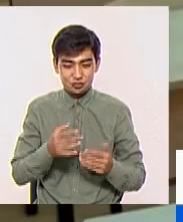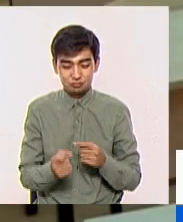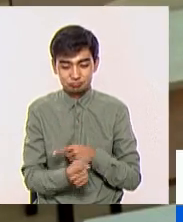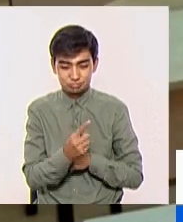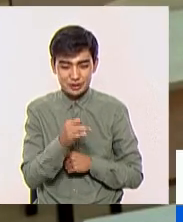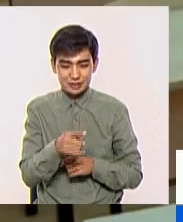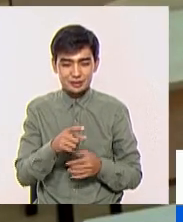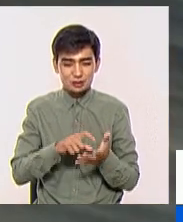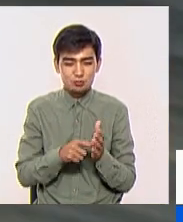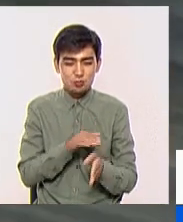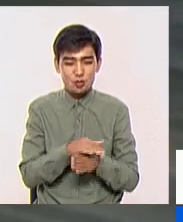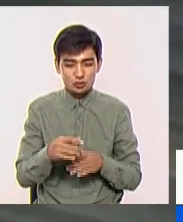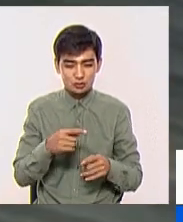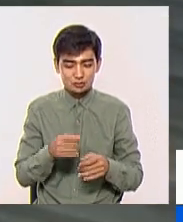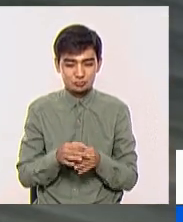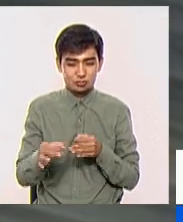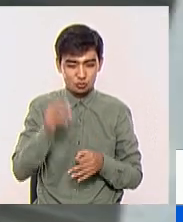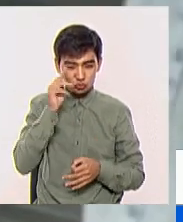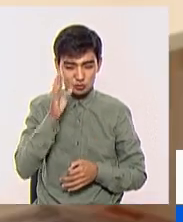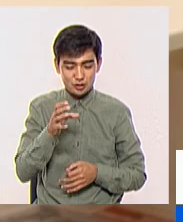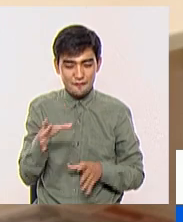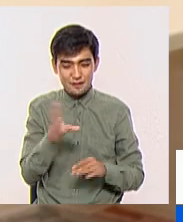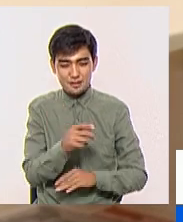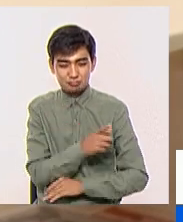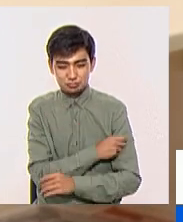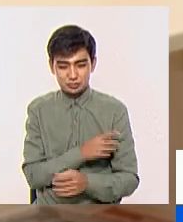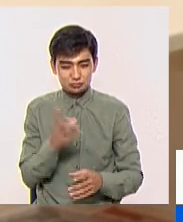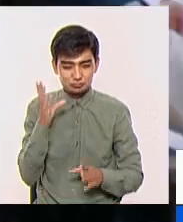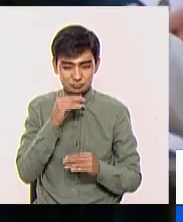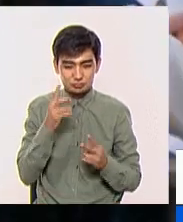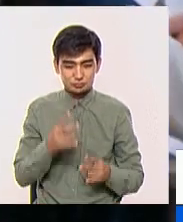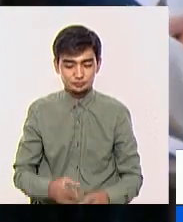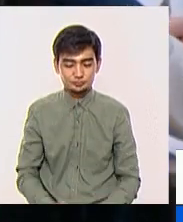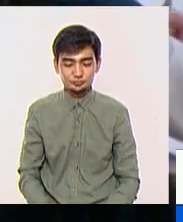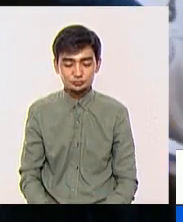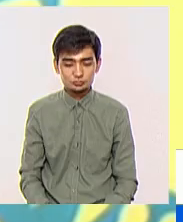жылы басталғанша педагогтардың барлығы екпе алып үлгеруі керек.